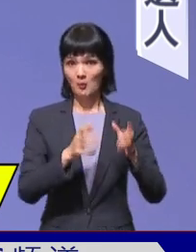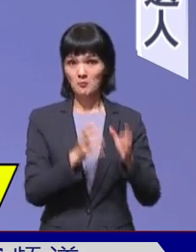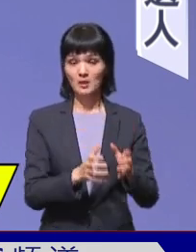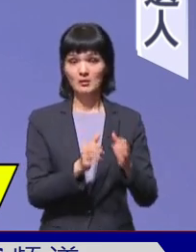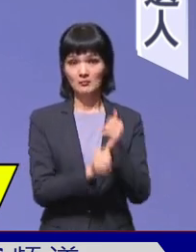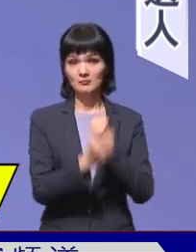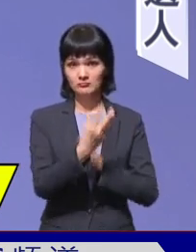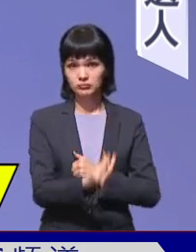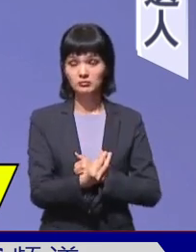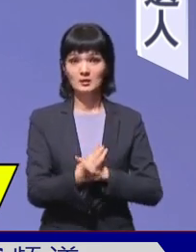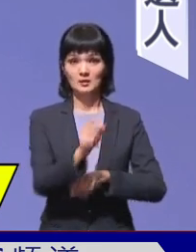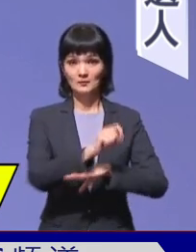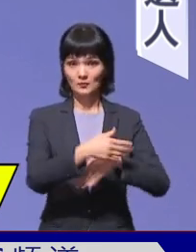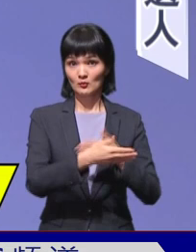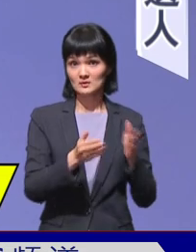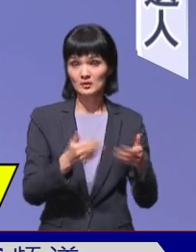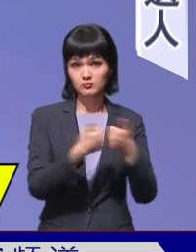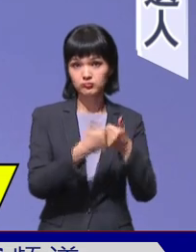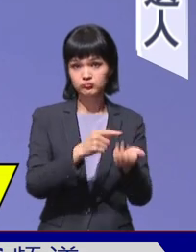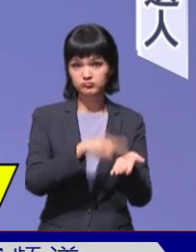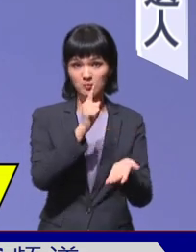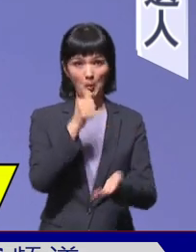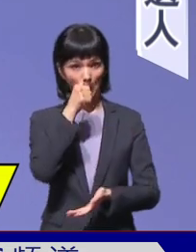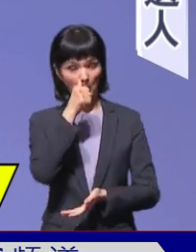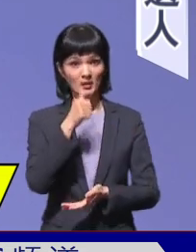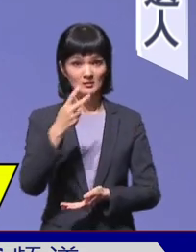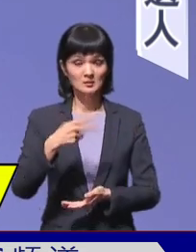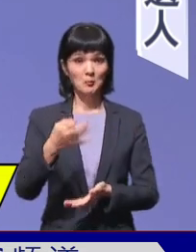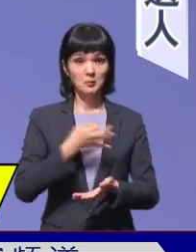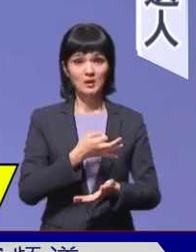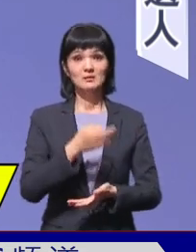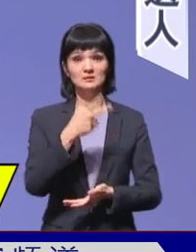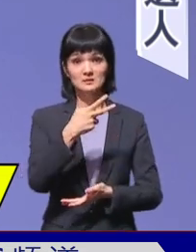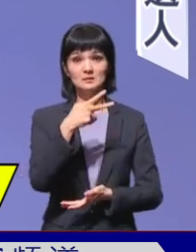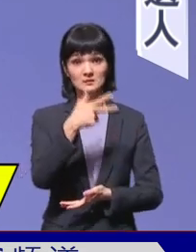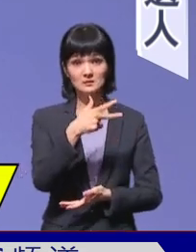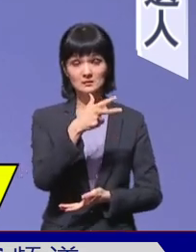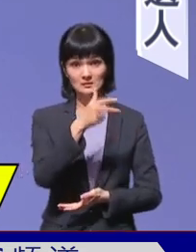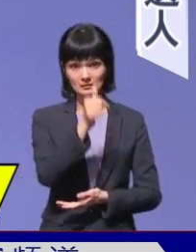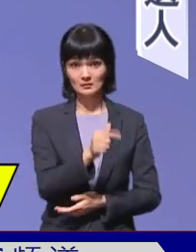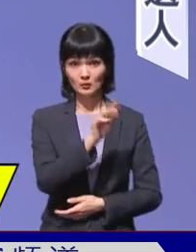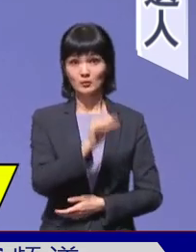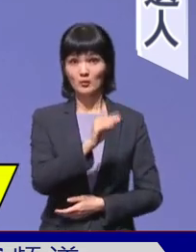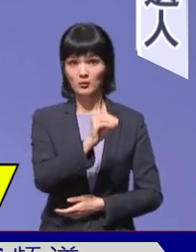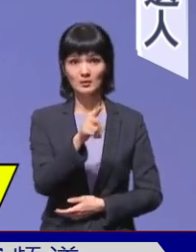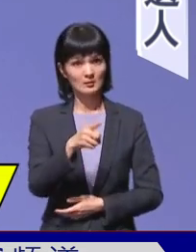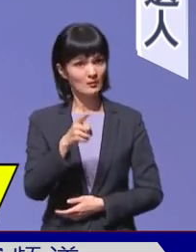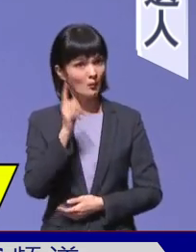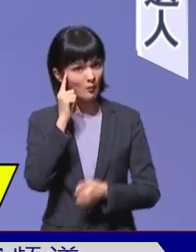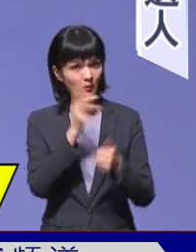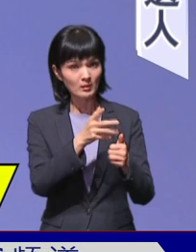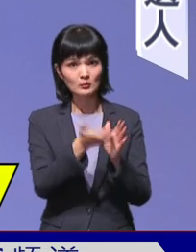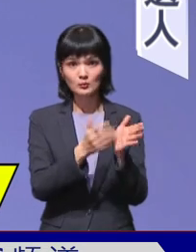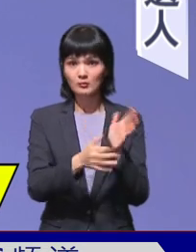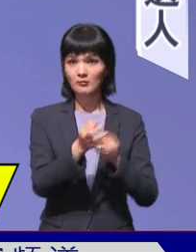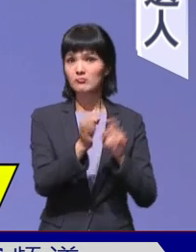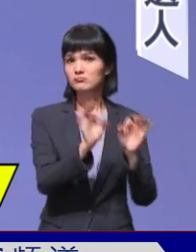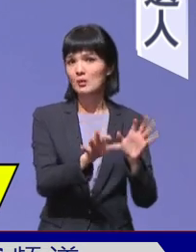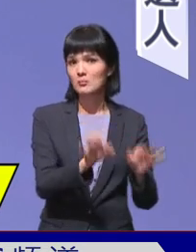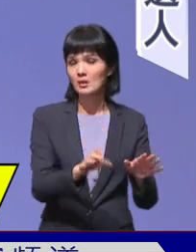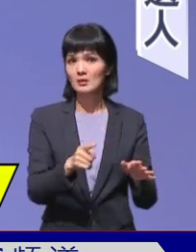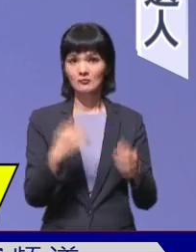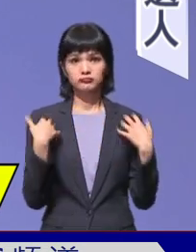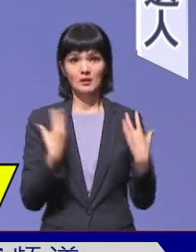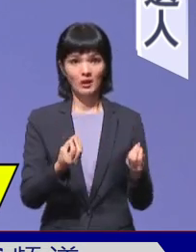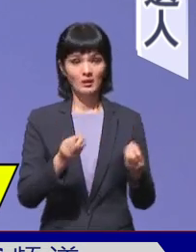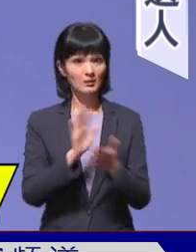室，却只开了一次会，拿了7.9亿亿。请问陈时中先生，你浪费预算，不负责任，未来